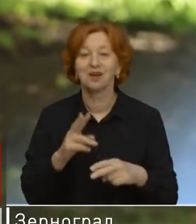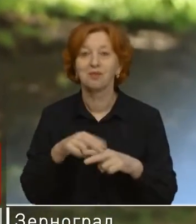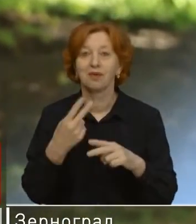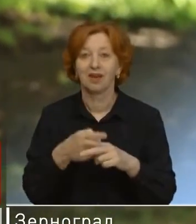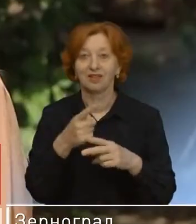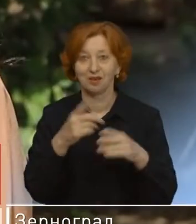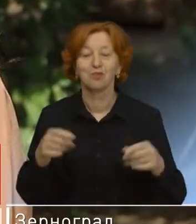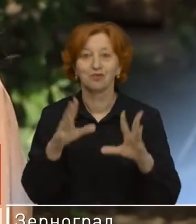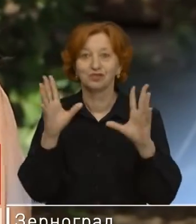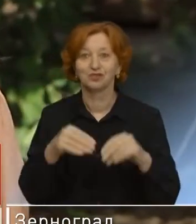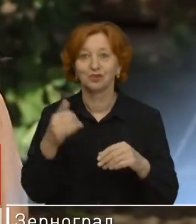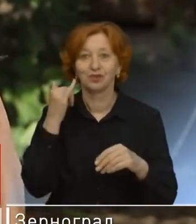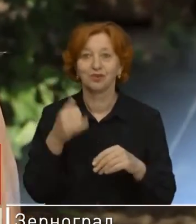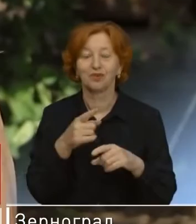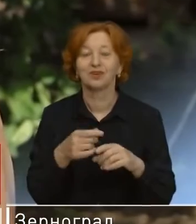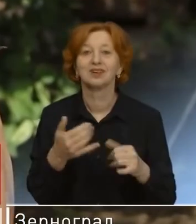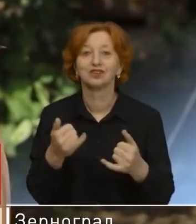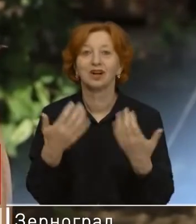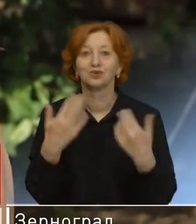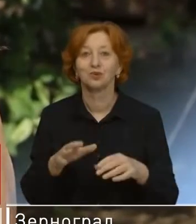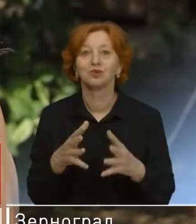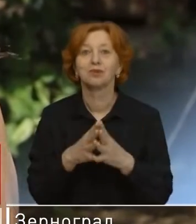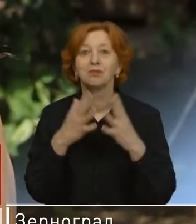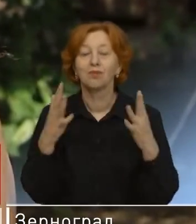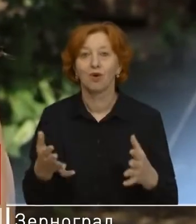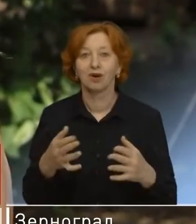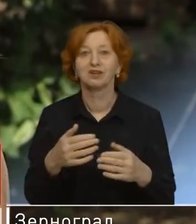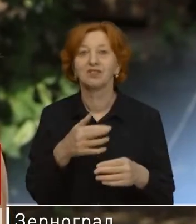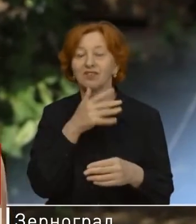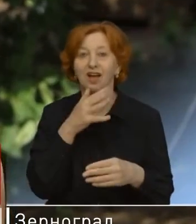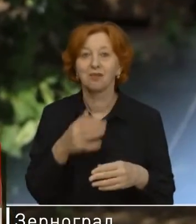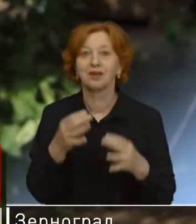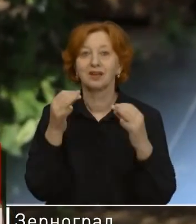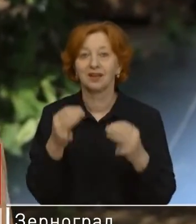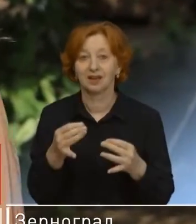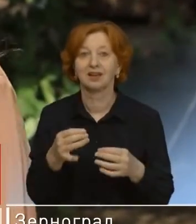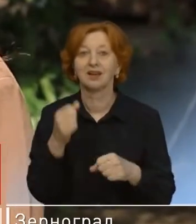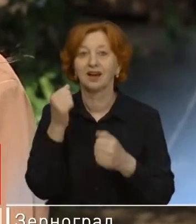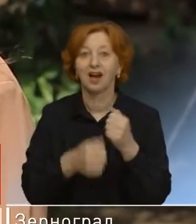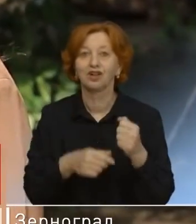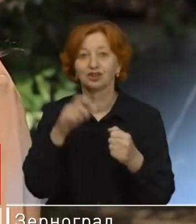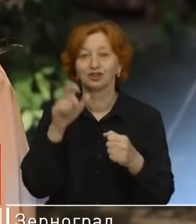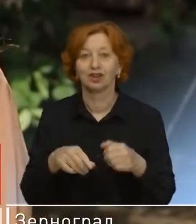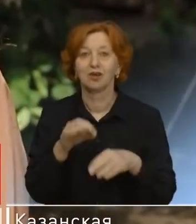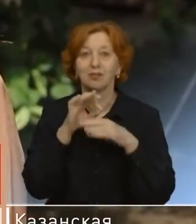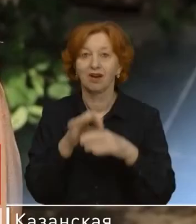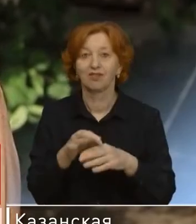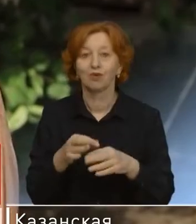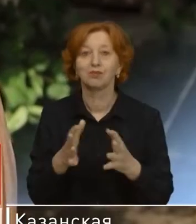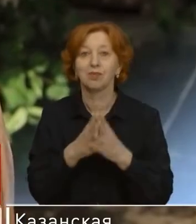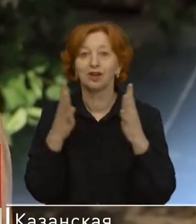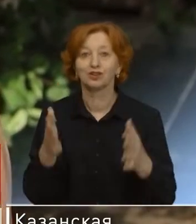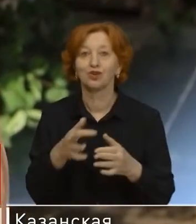очень полезная штука. Я думаю, интернет уделено сейчас очень много времени. И каждый человек проводит